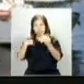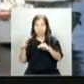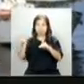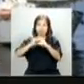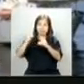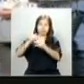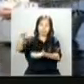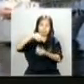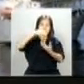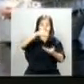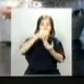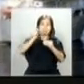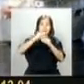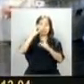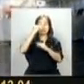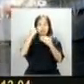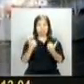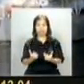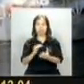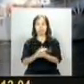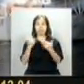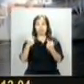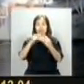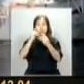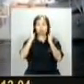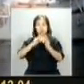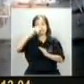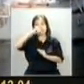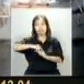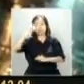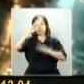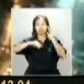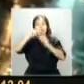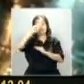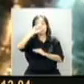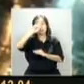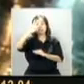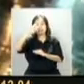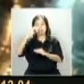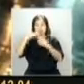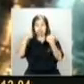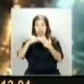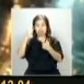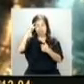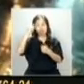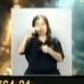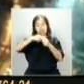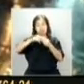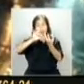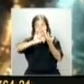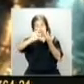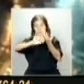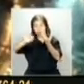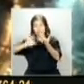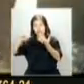4,450,000 ลิตรต่อวันภายในวันจันทร์นี้จากปัจจุบันที่ขนถ่ายได้วันละ 2,400,000 ลิตรคาดว่าปริมาณน้ำมันที่รั่วไหลต่อวันอยู่ระ